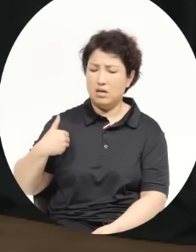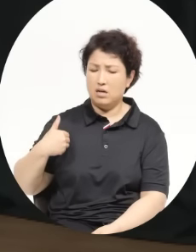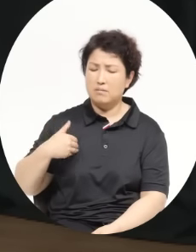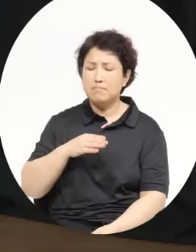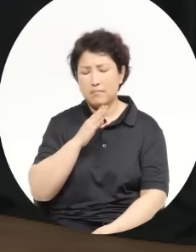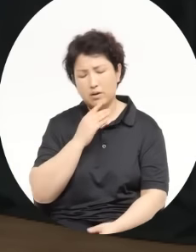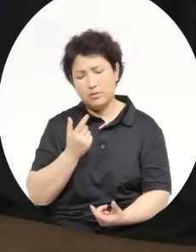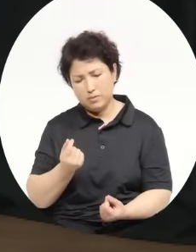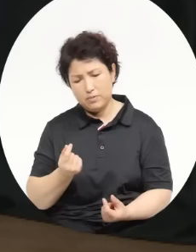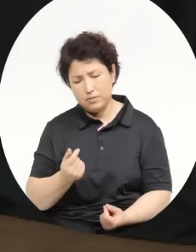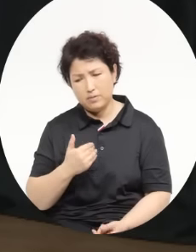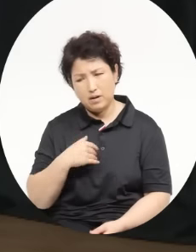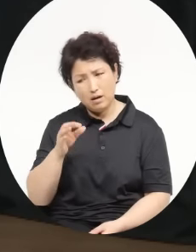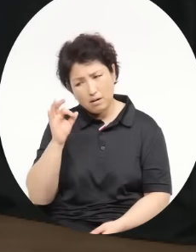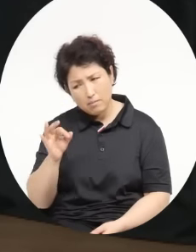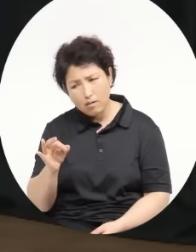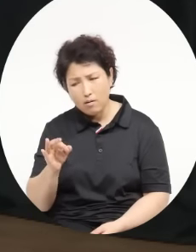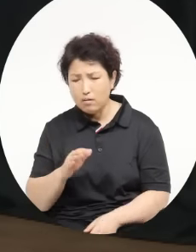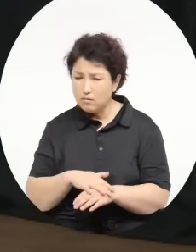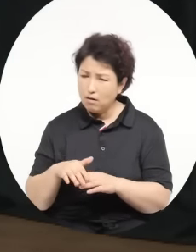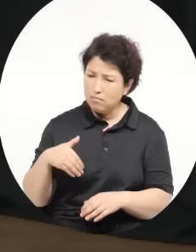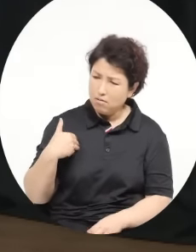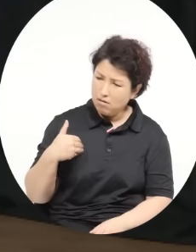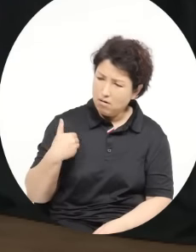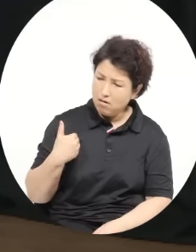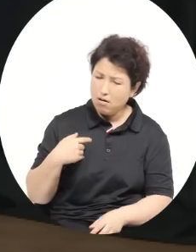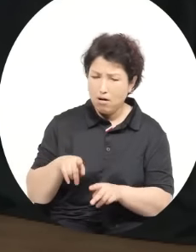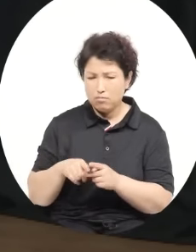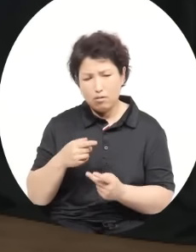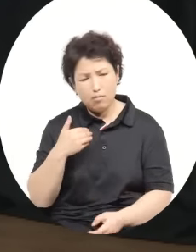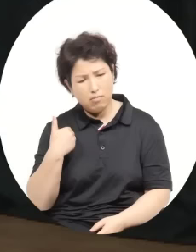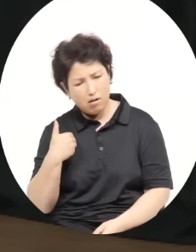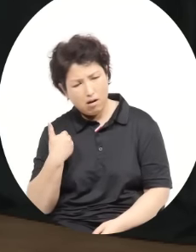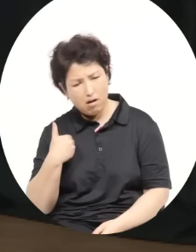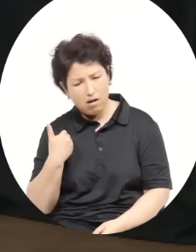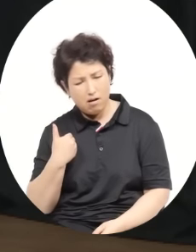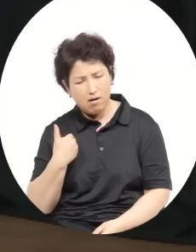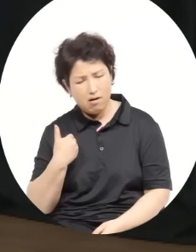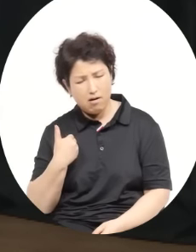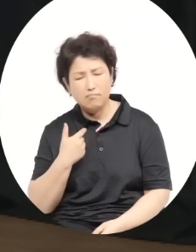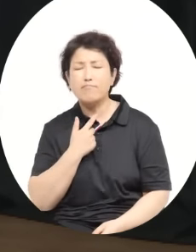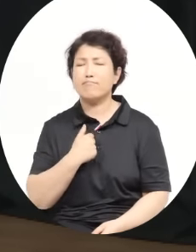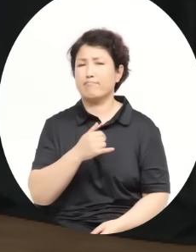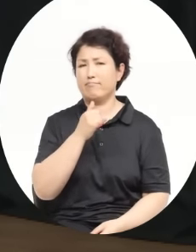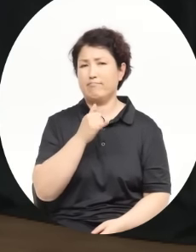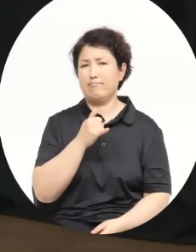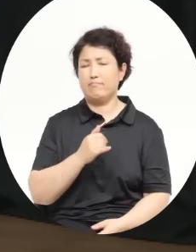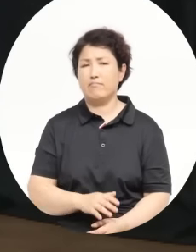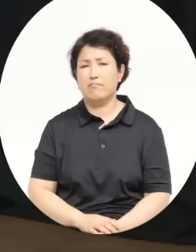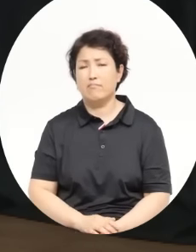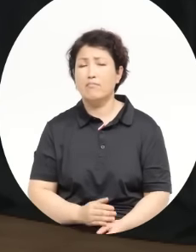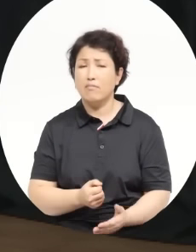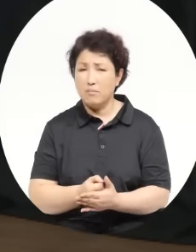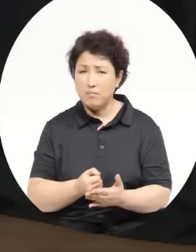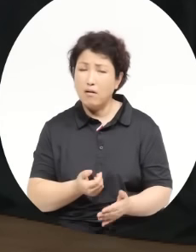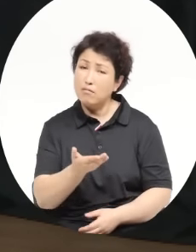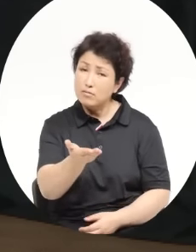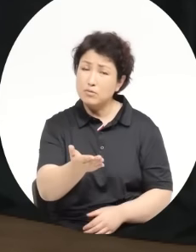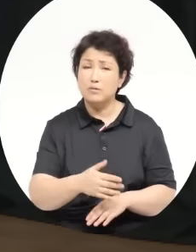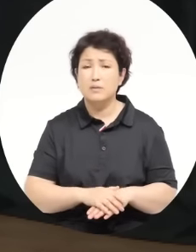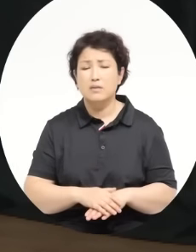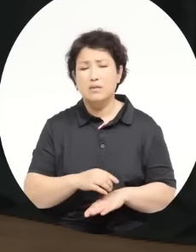생각을 해왔어요. 계속. 그래서 이제 이렇게 저는 이제 그런 상황이었습니다. 네, 그래서